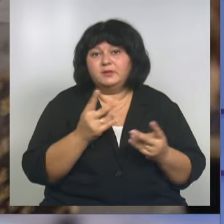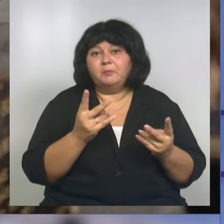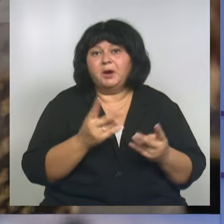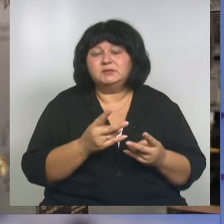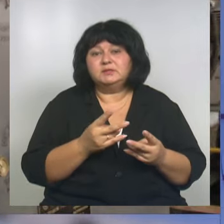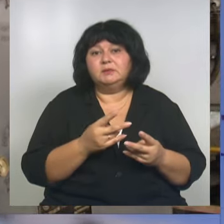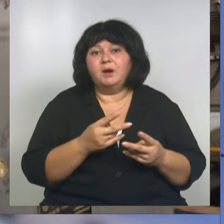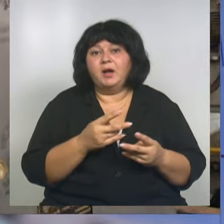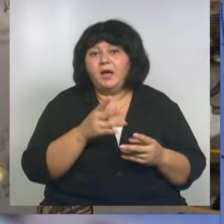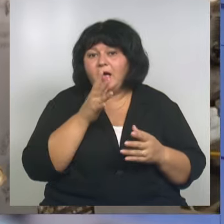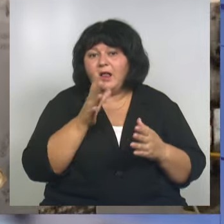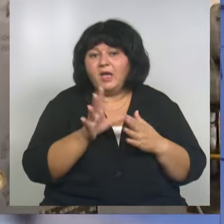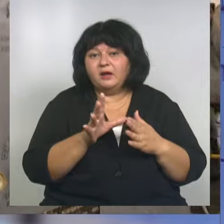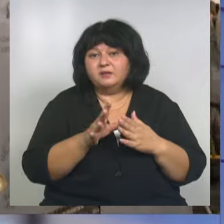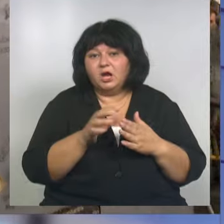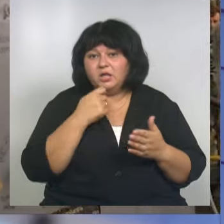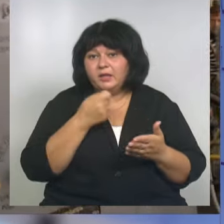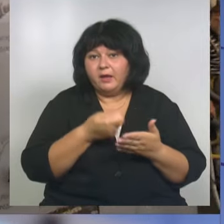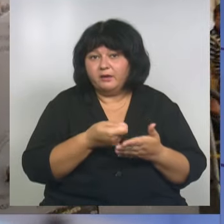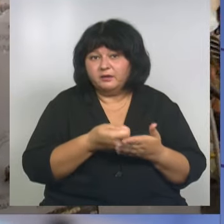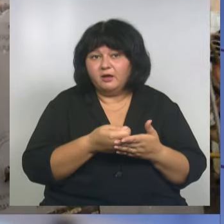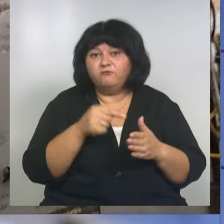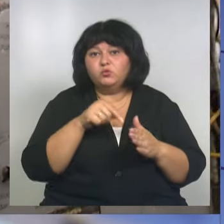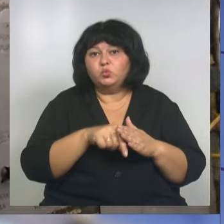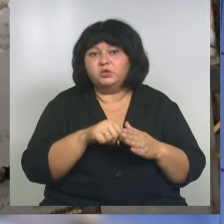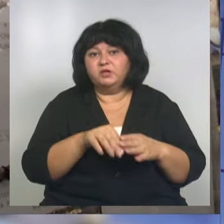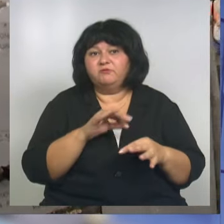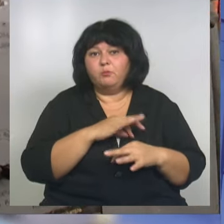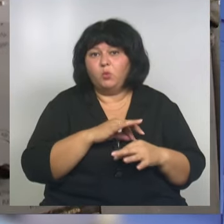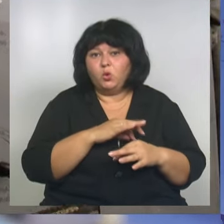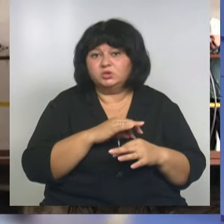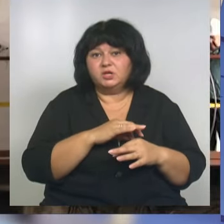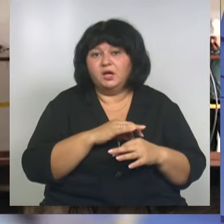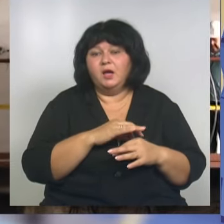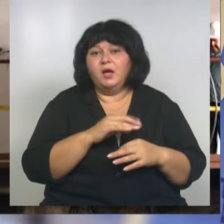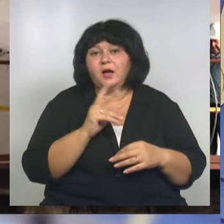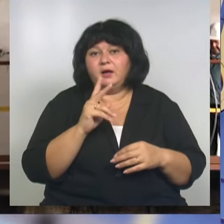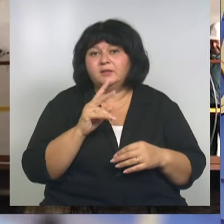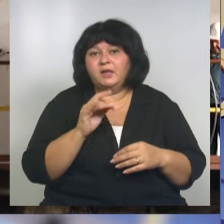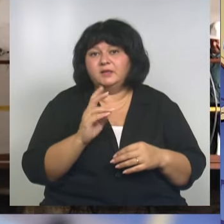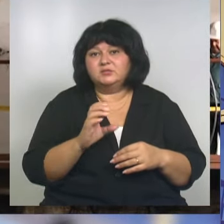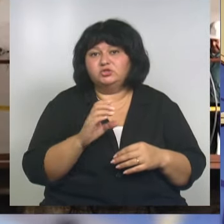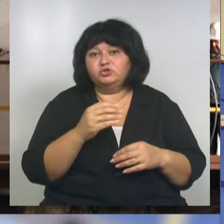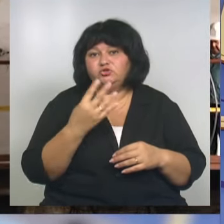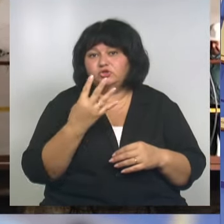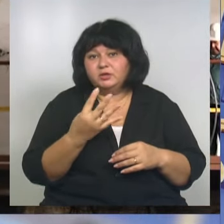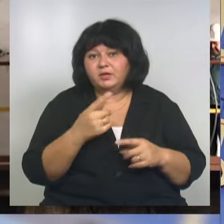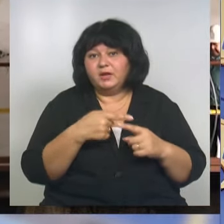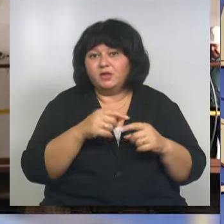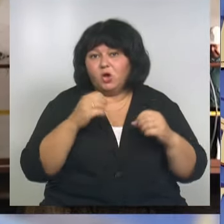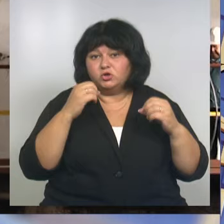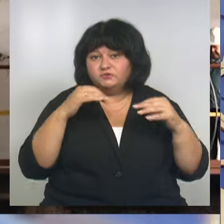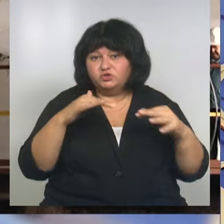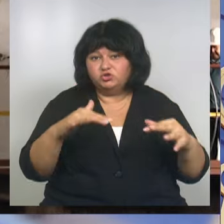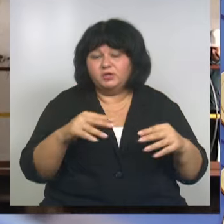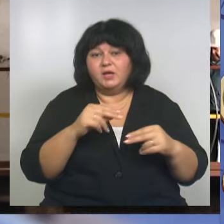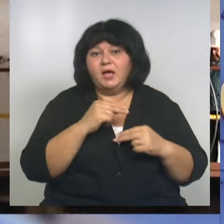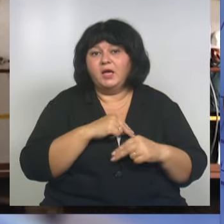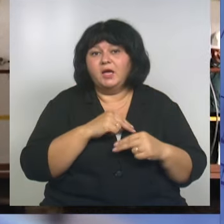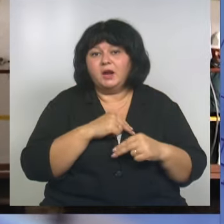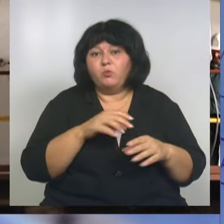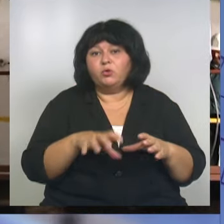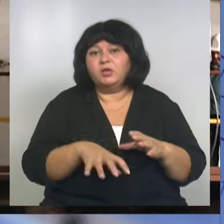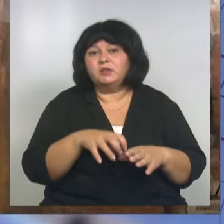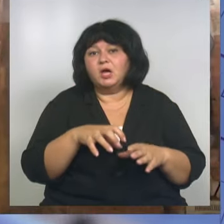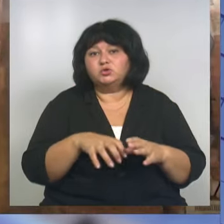необходима электроэнергия для внутреннего пользования КНС-4, это освещение и работа дренажных